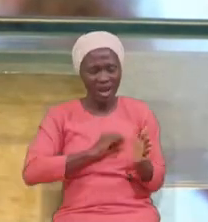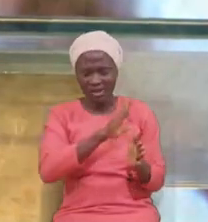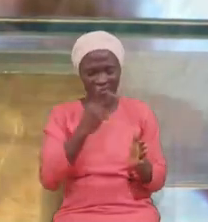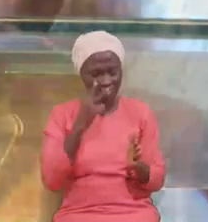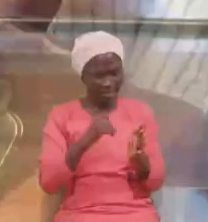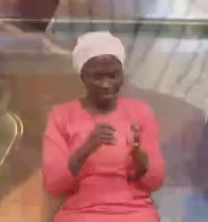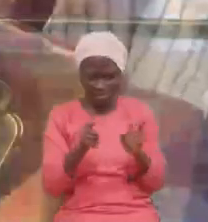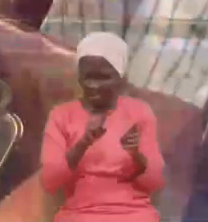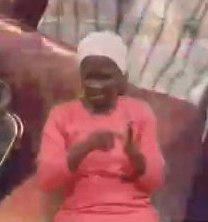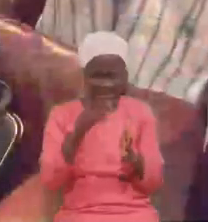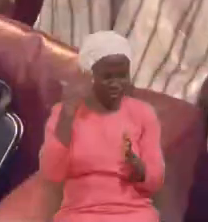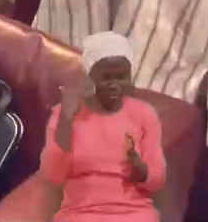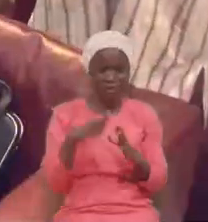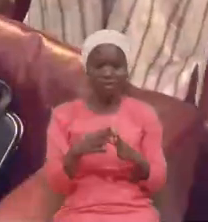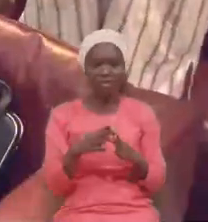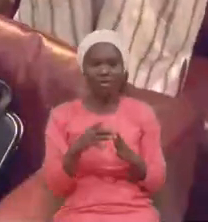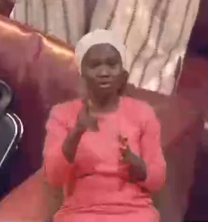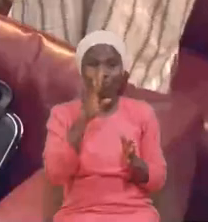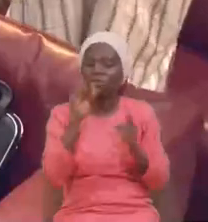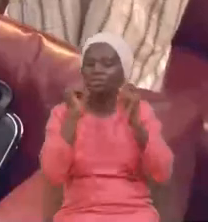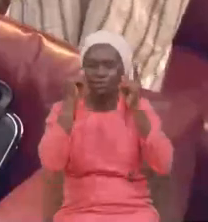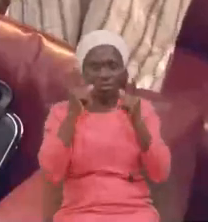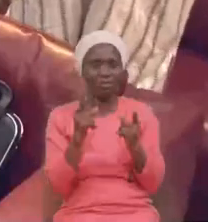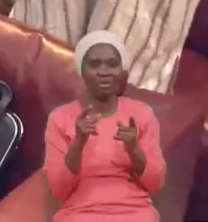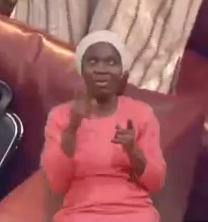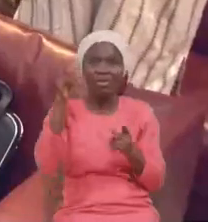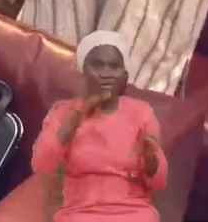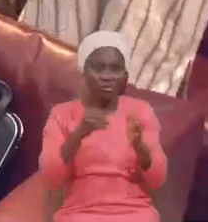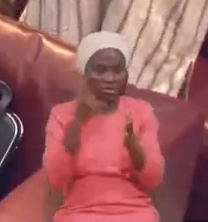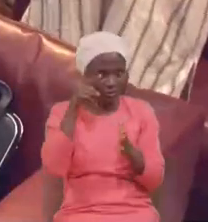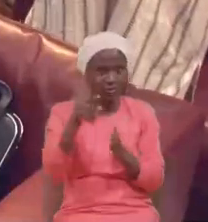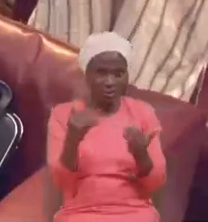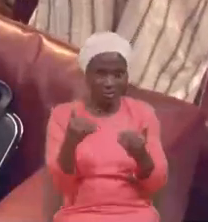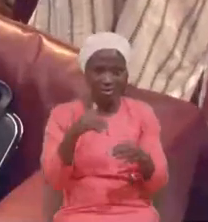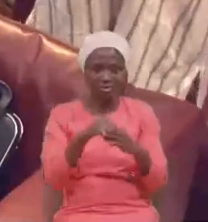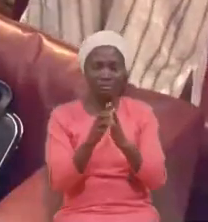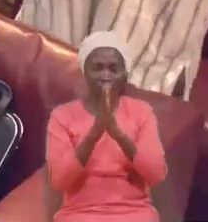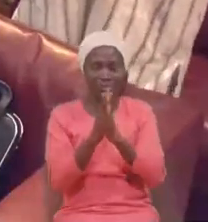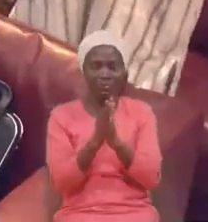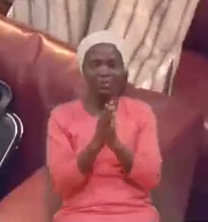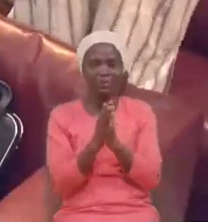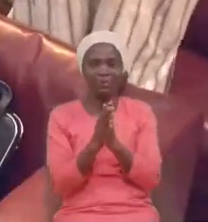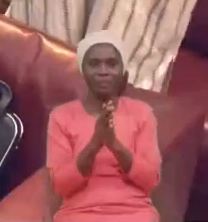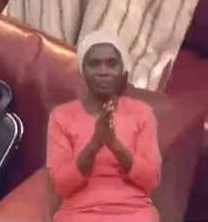saint, que tu diras toi-même que je n'ai rien vu de pareil. Il le fera pour toi.